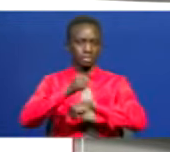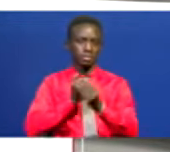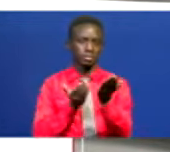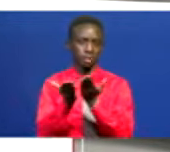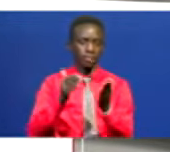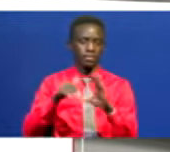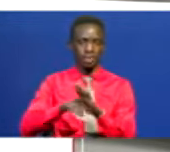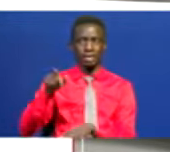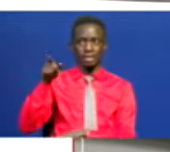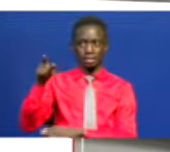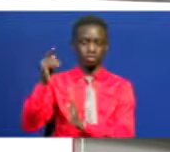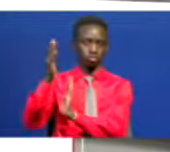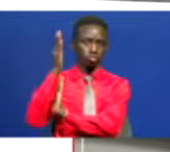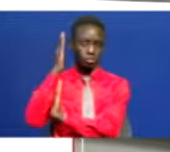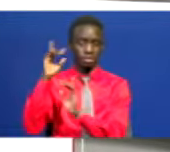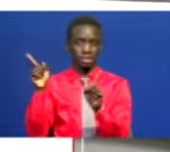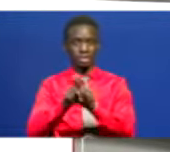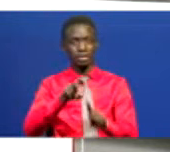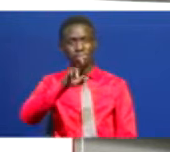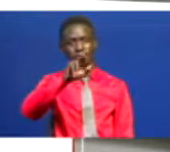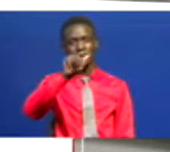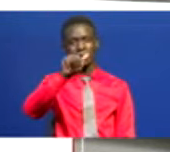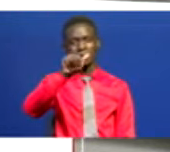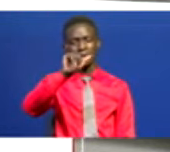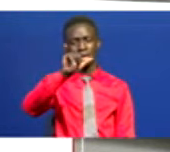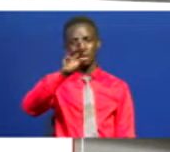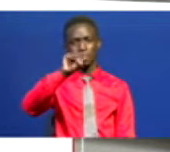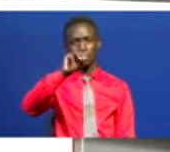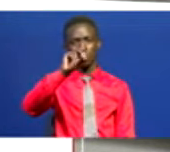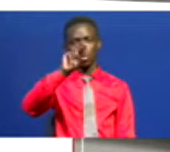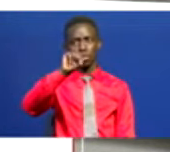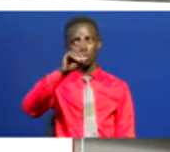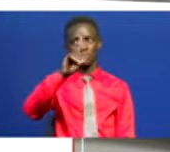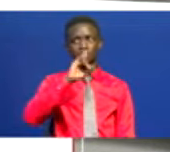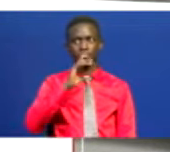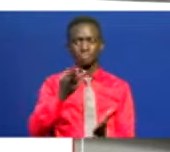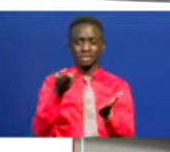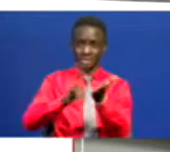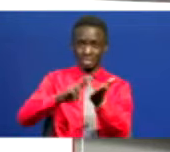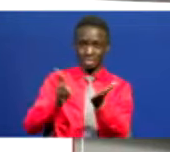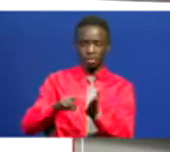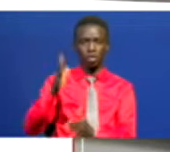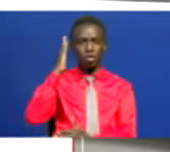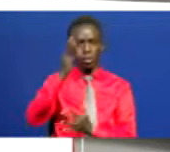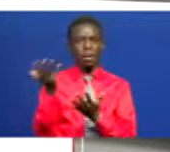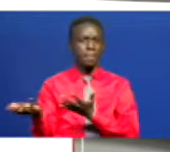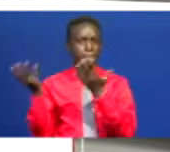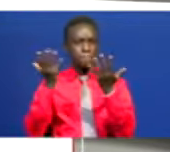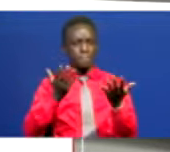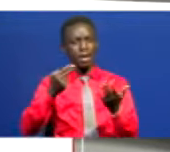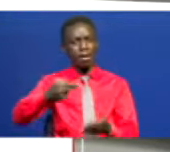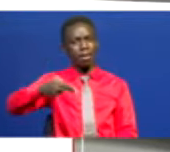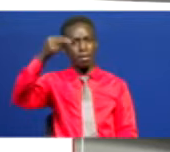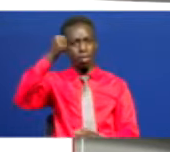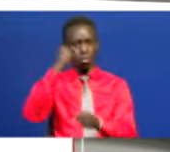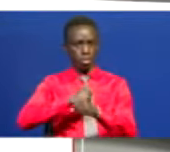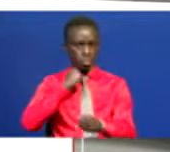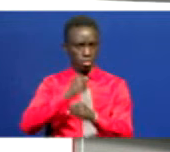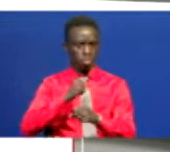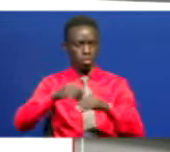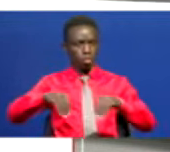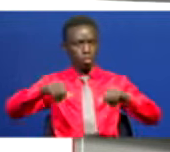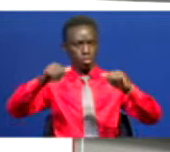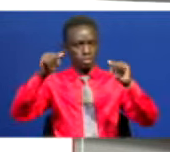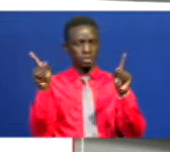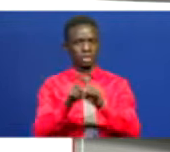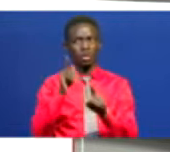wizara usalama wa kitaifa Raymond Omollo anasema usajili huo utaleta kiwango cha juu cha utendakazi kitaaluma katika sekta hiyo, mbali na kubuni